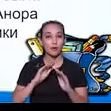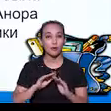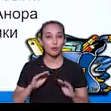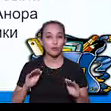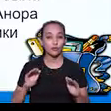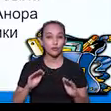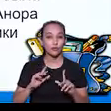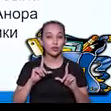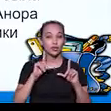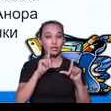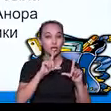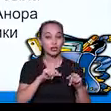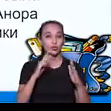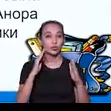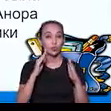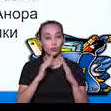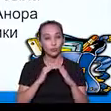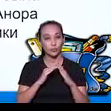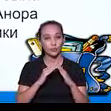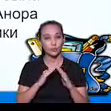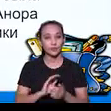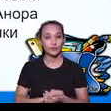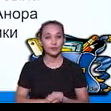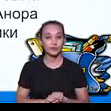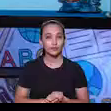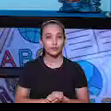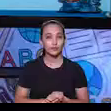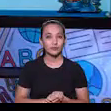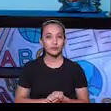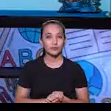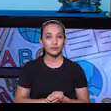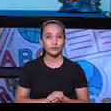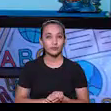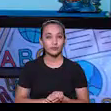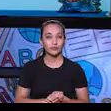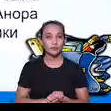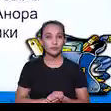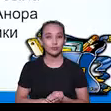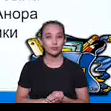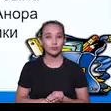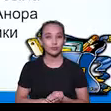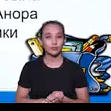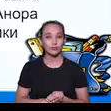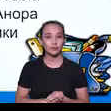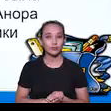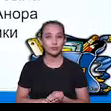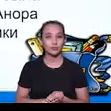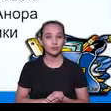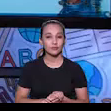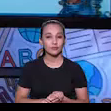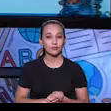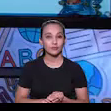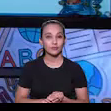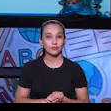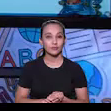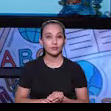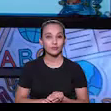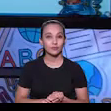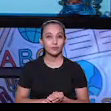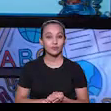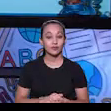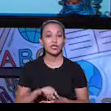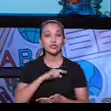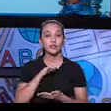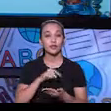ученики пошли домой. Дарслардан кейін хамы укучылар уйге кетті. Попробуем